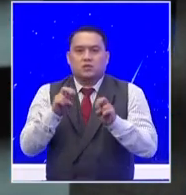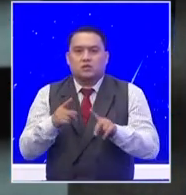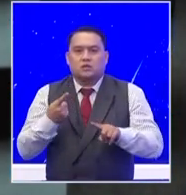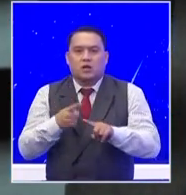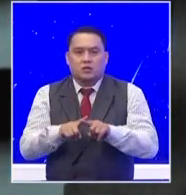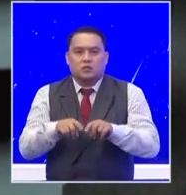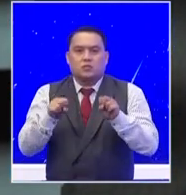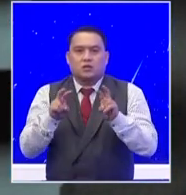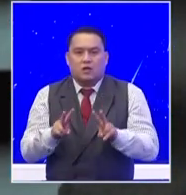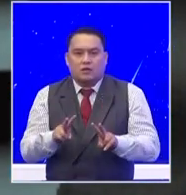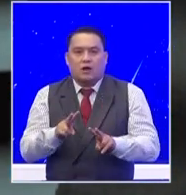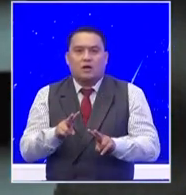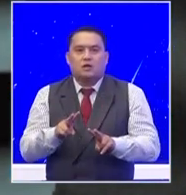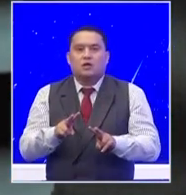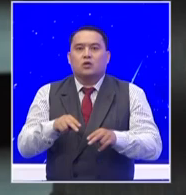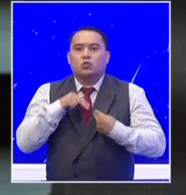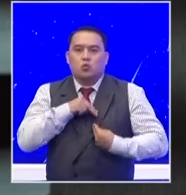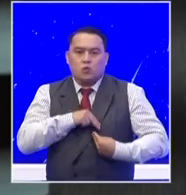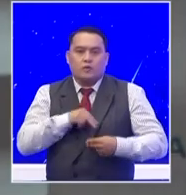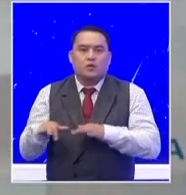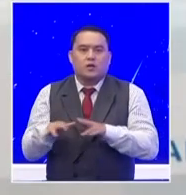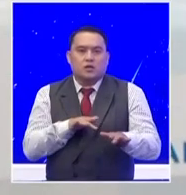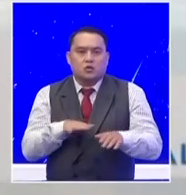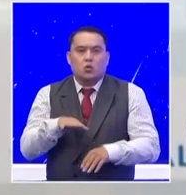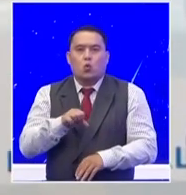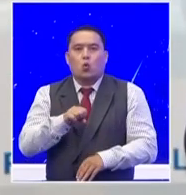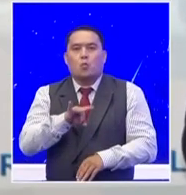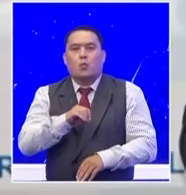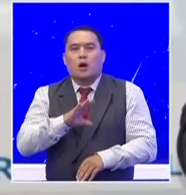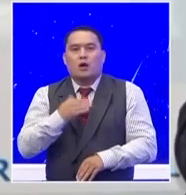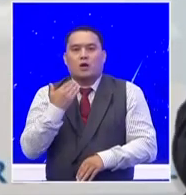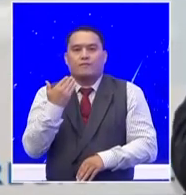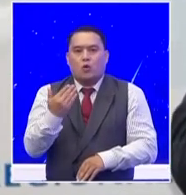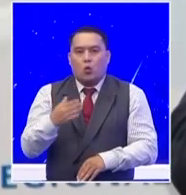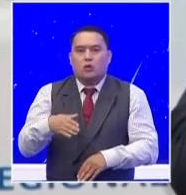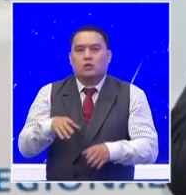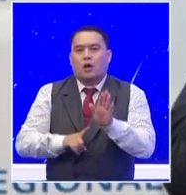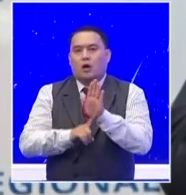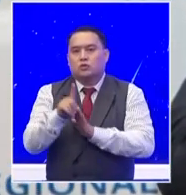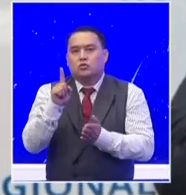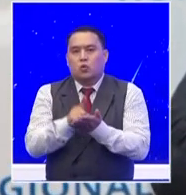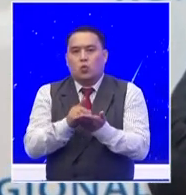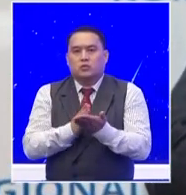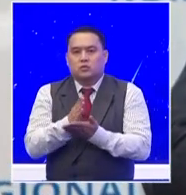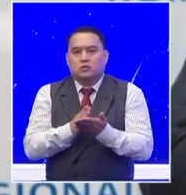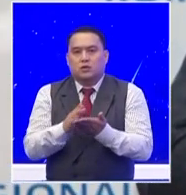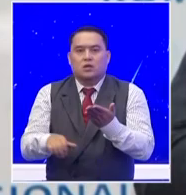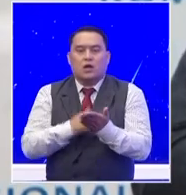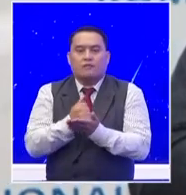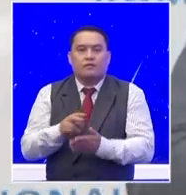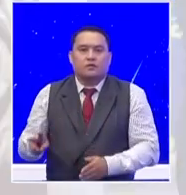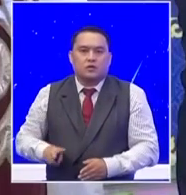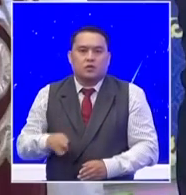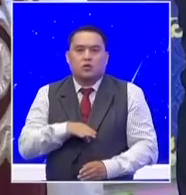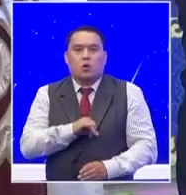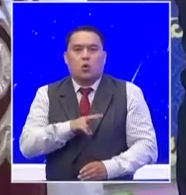университет по специальности бакалавр кадастра. Трудовую деятельность Умаров Жулан Абрай Аханович начинал с должности заместителя генерального директора